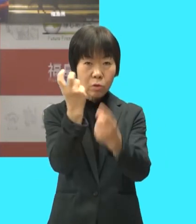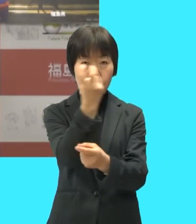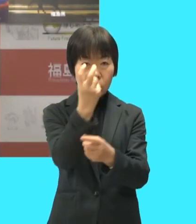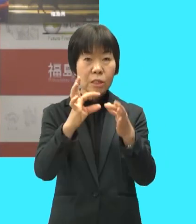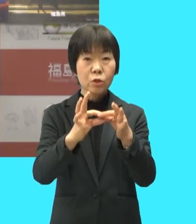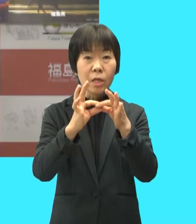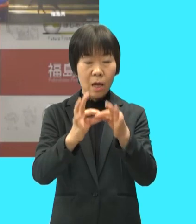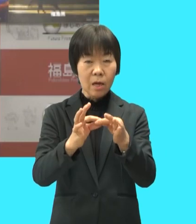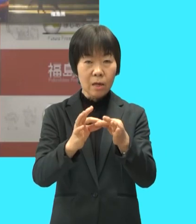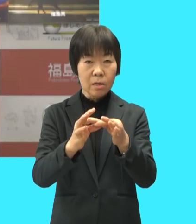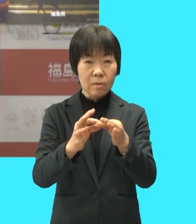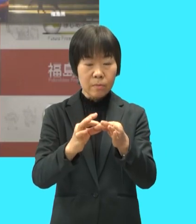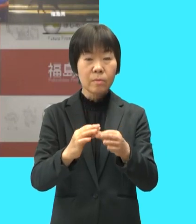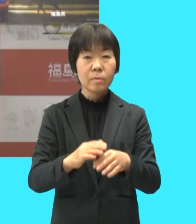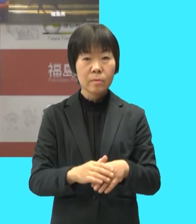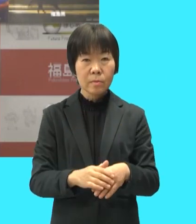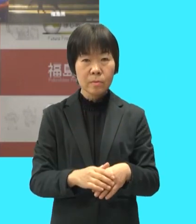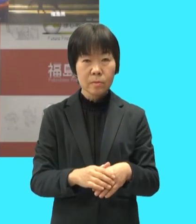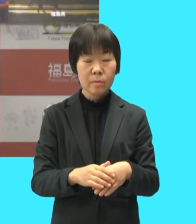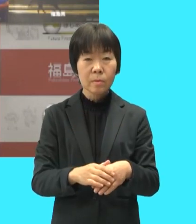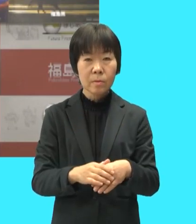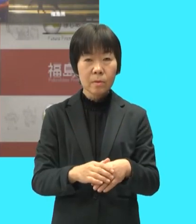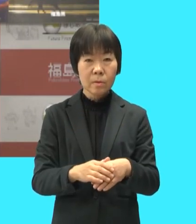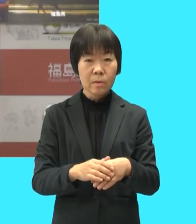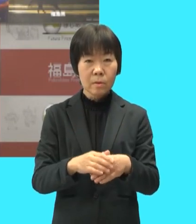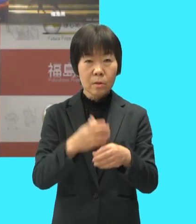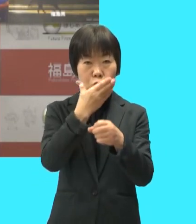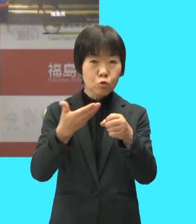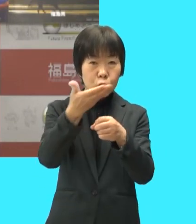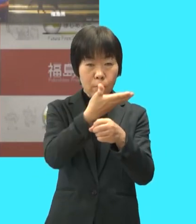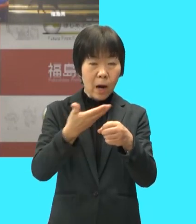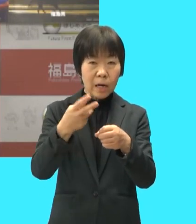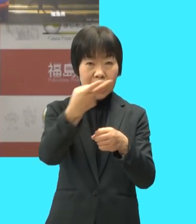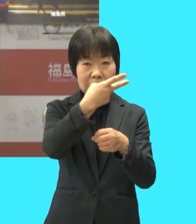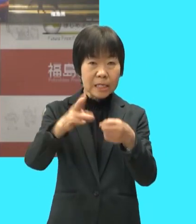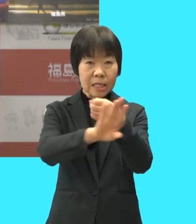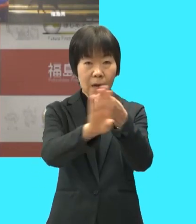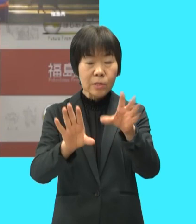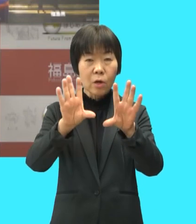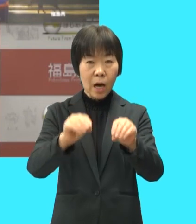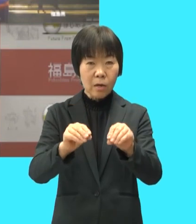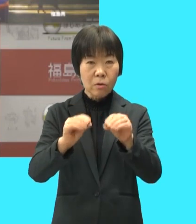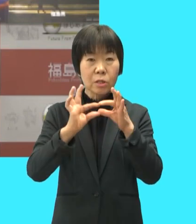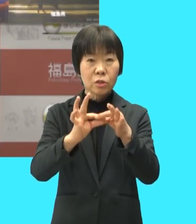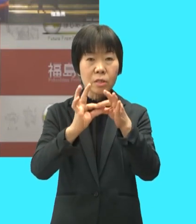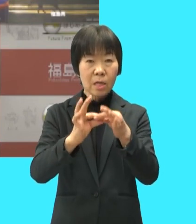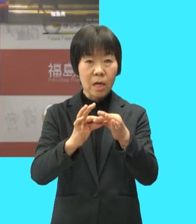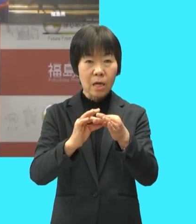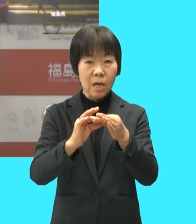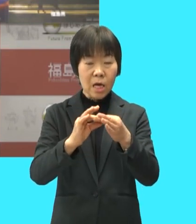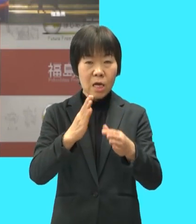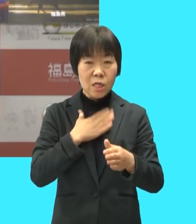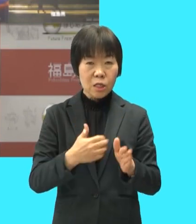します。と今日民放さんの方にも掲載ありましたけれども、福島第二原発の廃炉について知事が前面